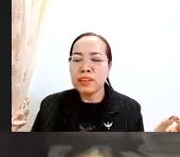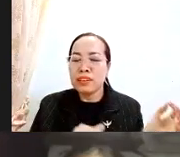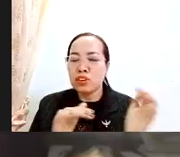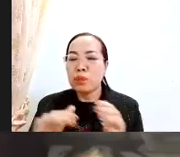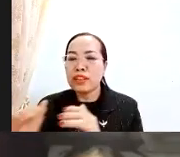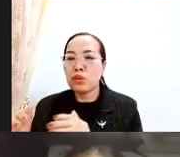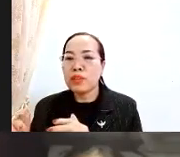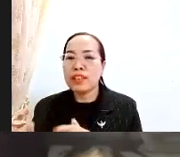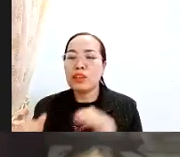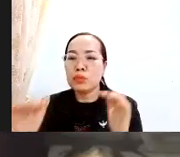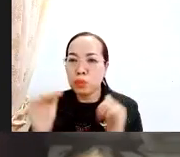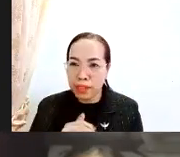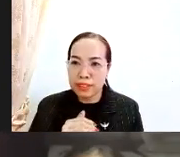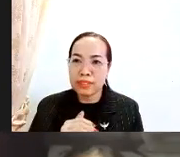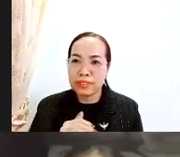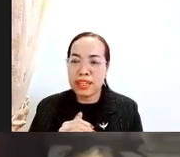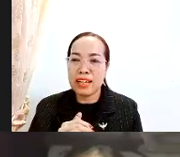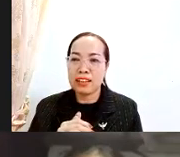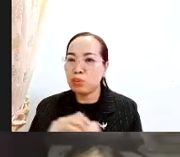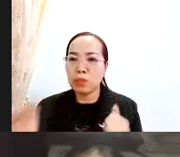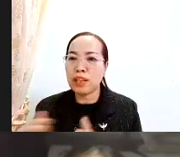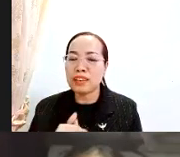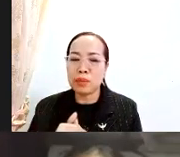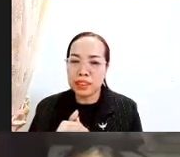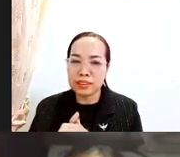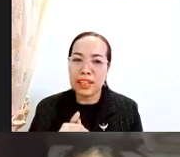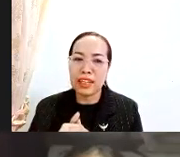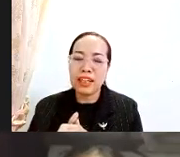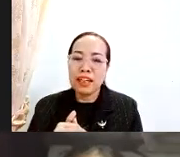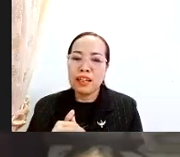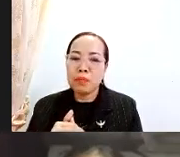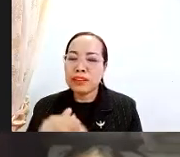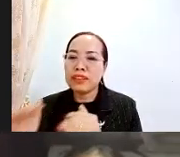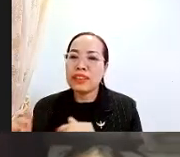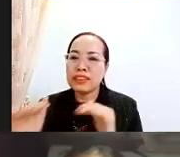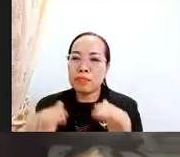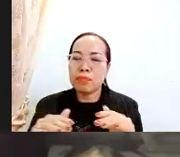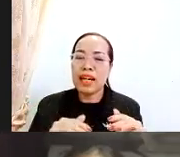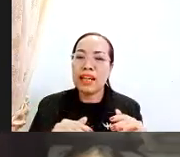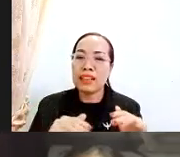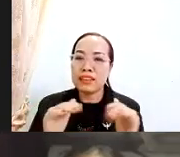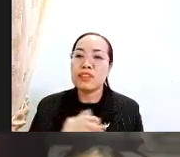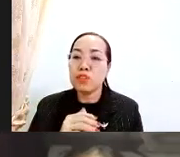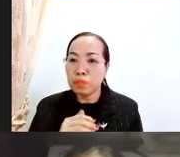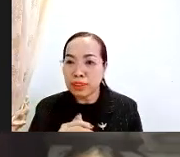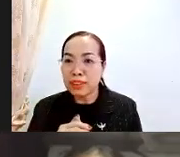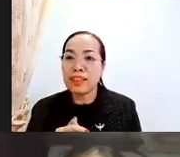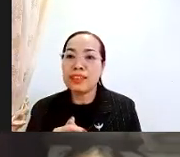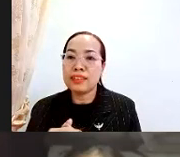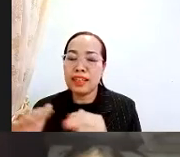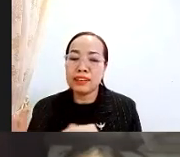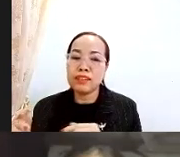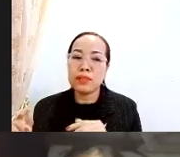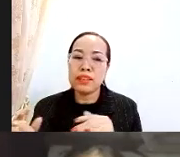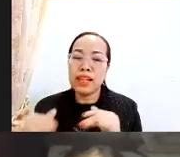nhằm chụp liền chung khía nhóm chụp tờ chả nhóm chụp tờ nhóm mặt tờ tề bà sân chị nhằm cá nâng dương nhóm nơi tờ